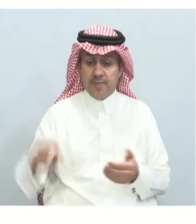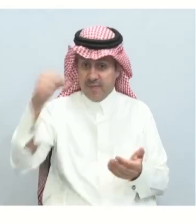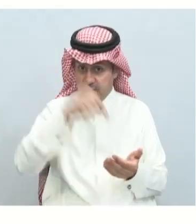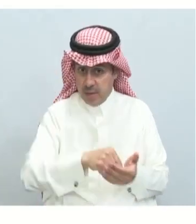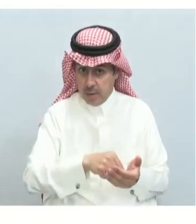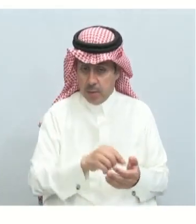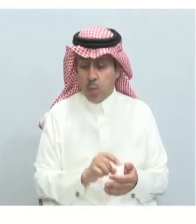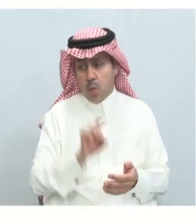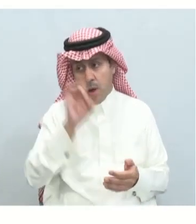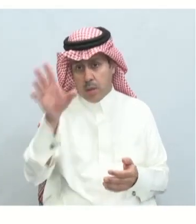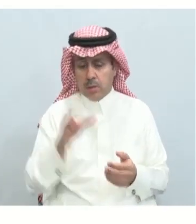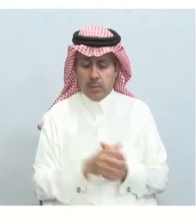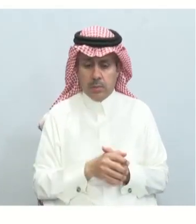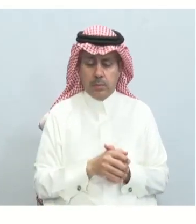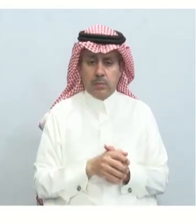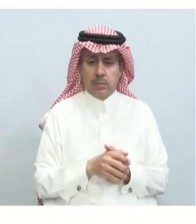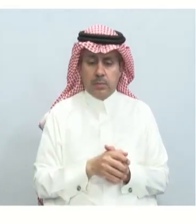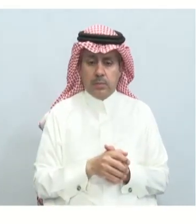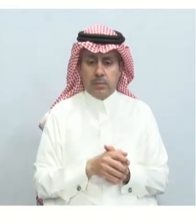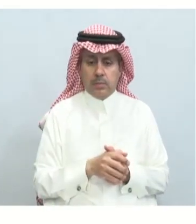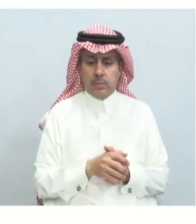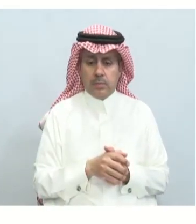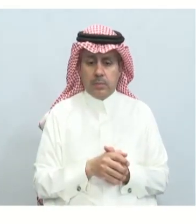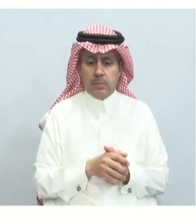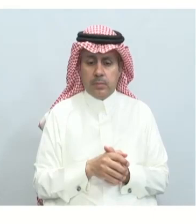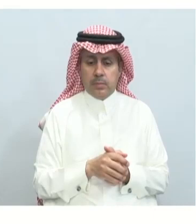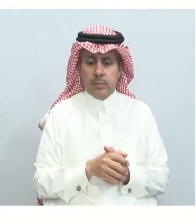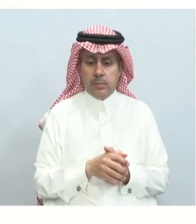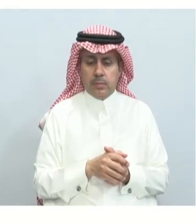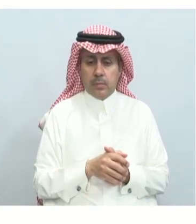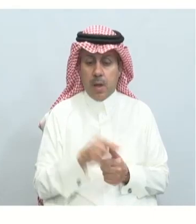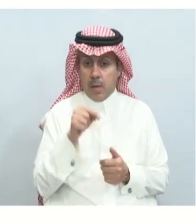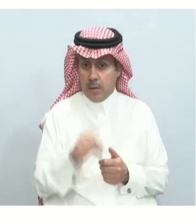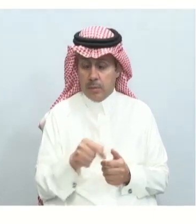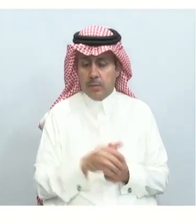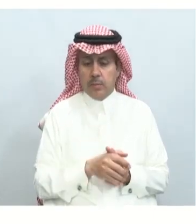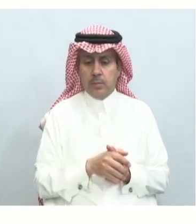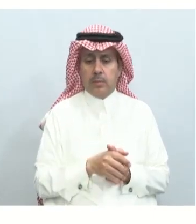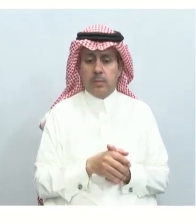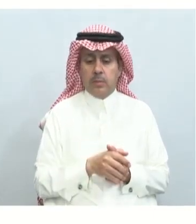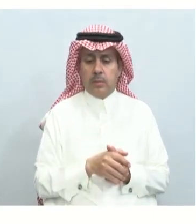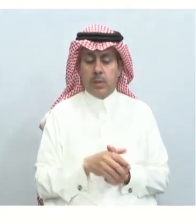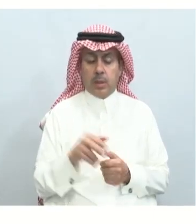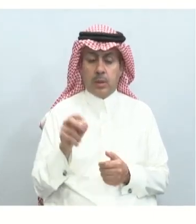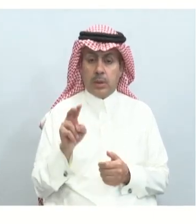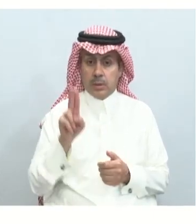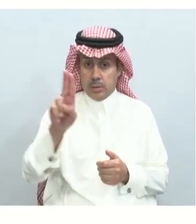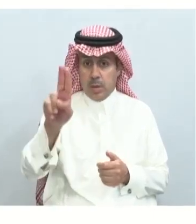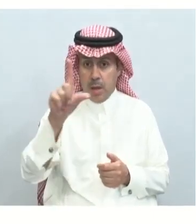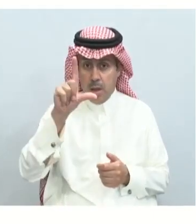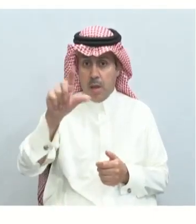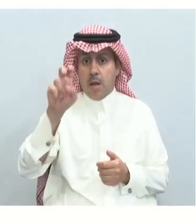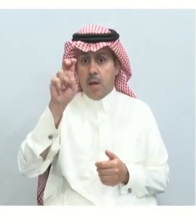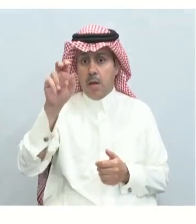داخليا او خارجيا اذا هذا هو التدخل هذا هو التعريف